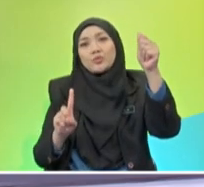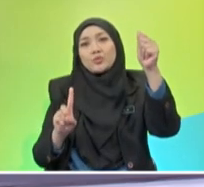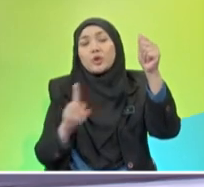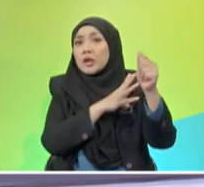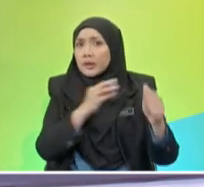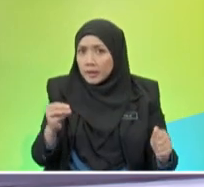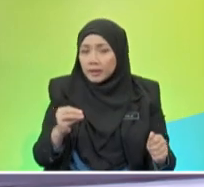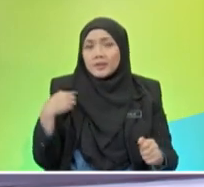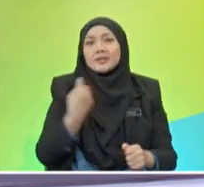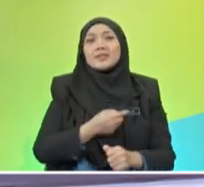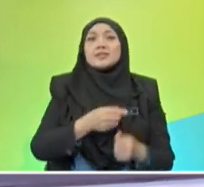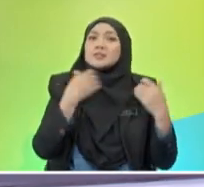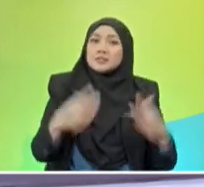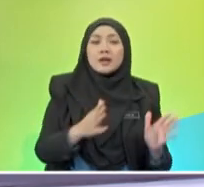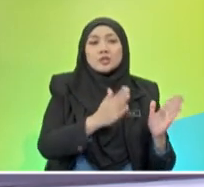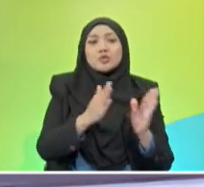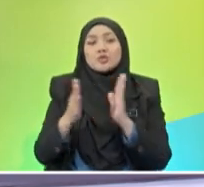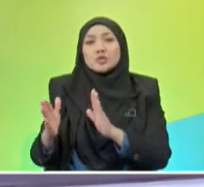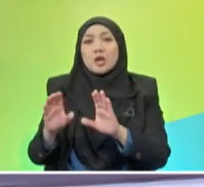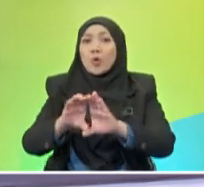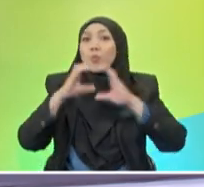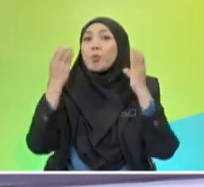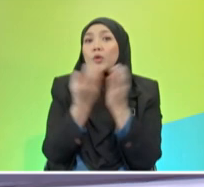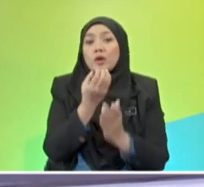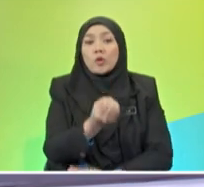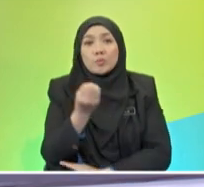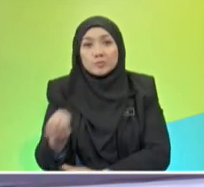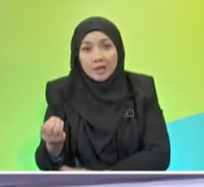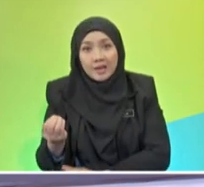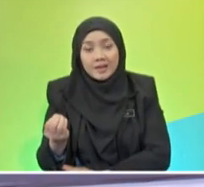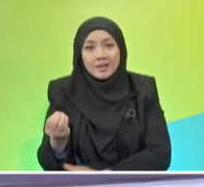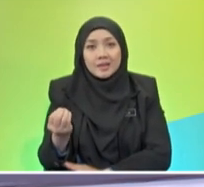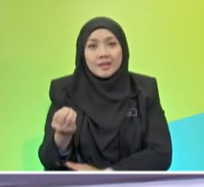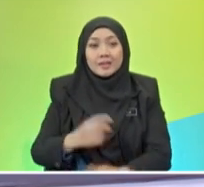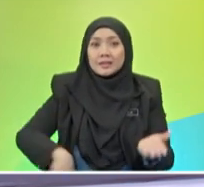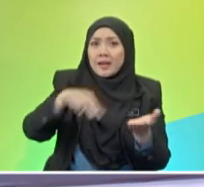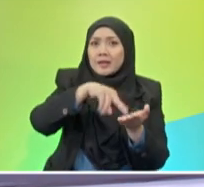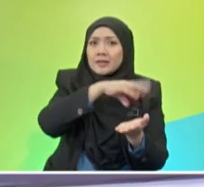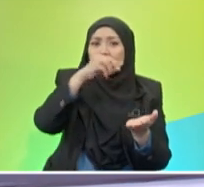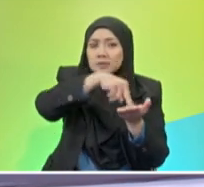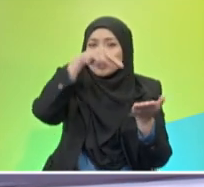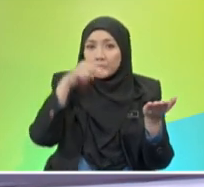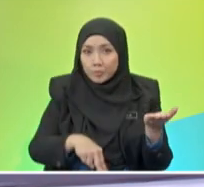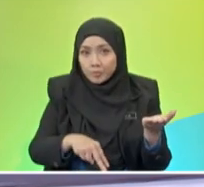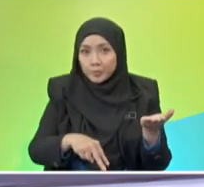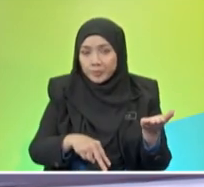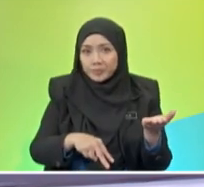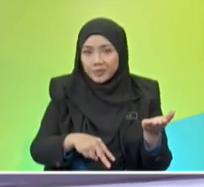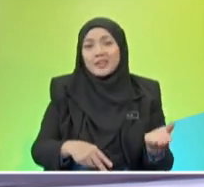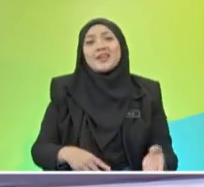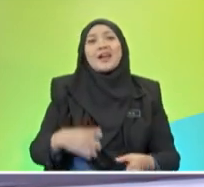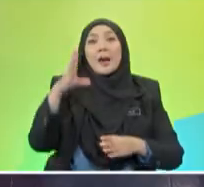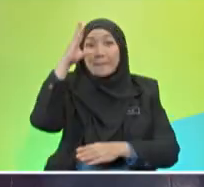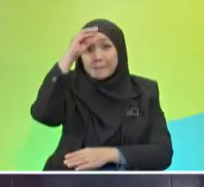menyusun objek. Kumpulan objek secara menaik dan juga menurun. Yang Chris buat tadilah dapat makan 10/10